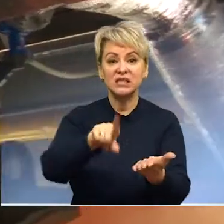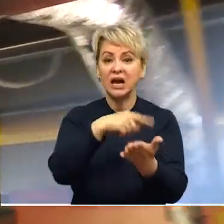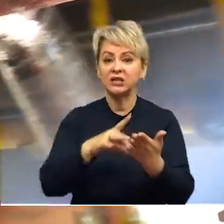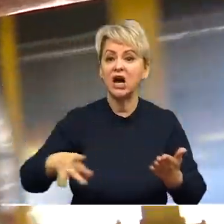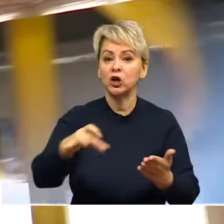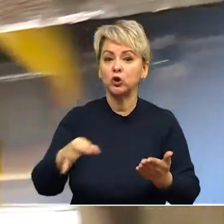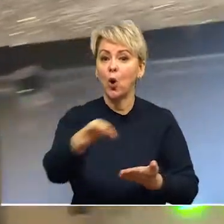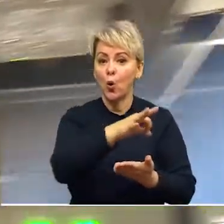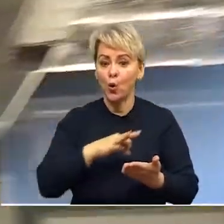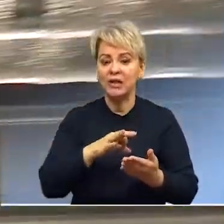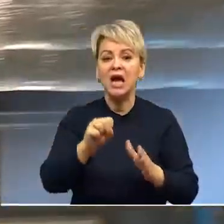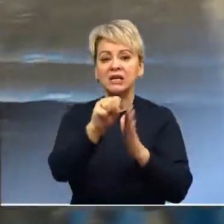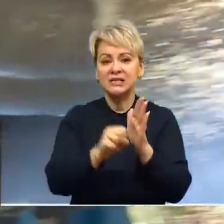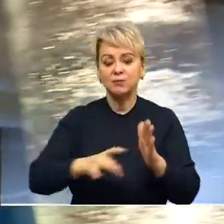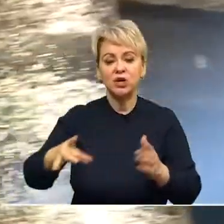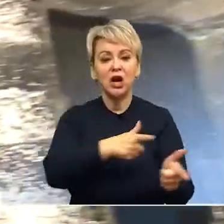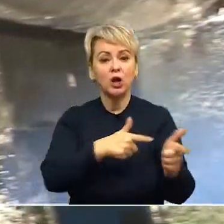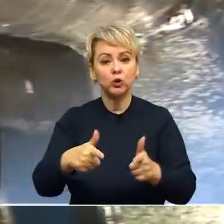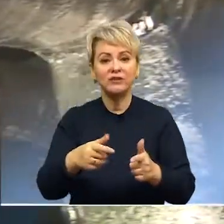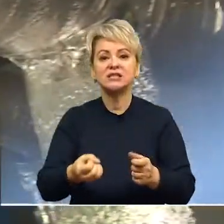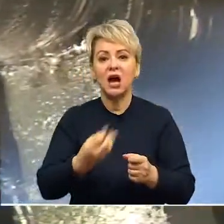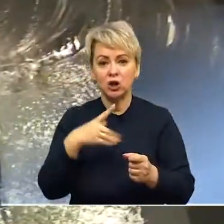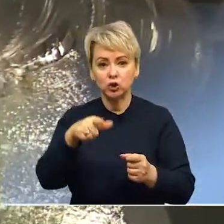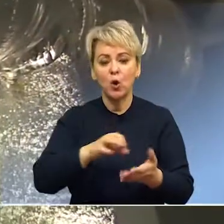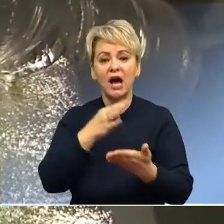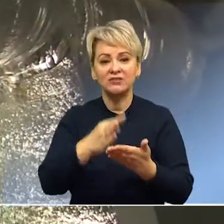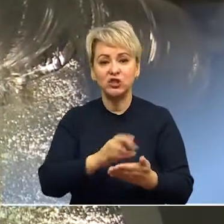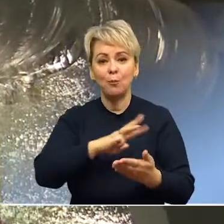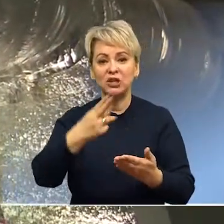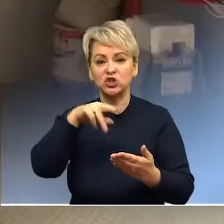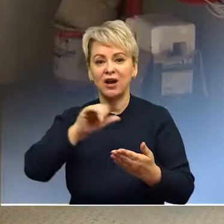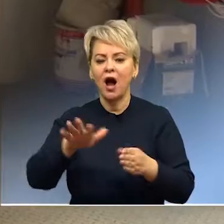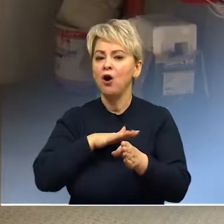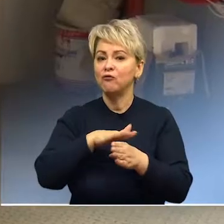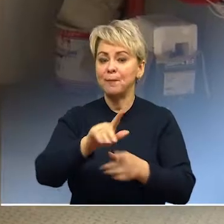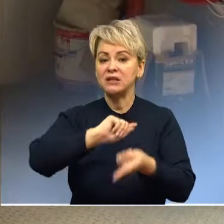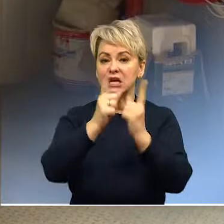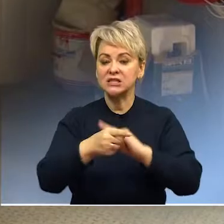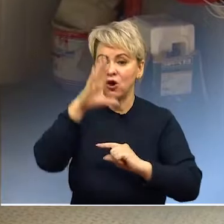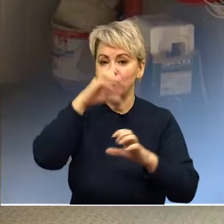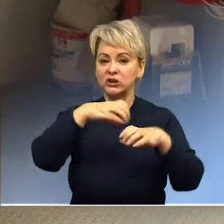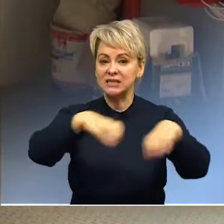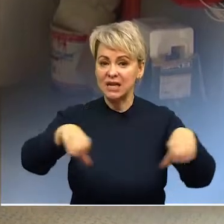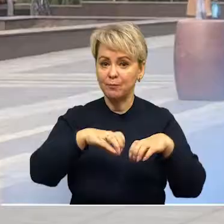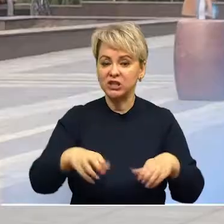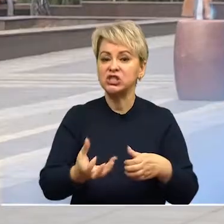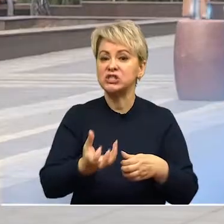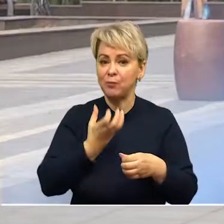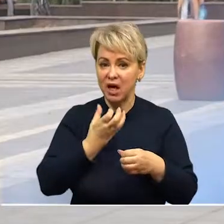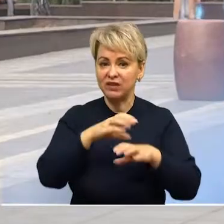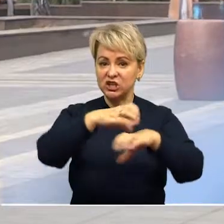городах и районах области. К зиме регион готовится основательно, отмечают в МинЖКХ. Выполнена замена водопроводных и